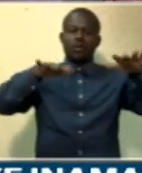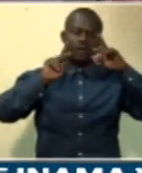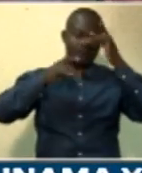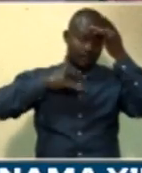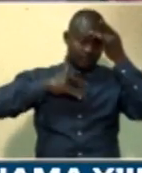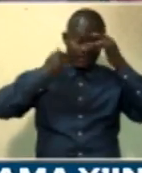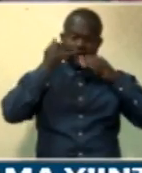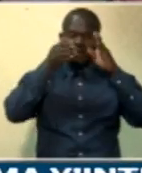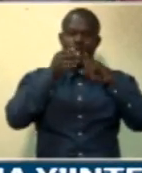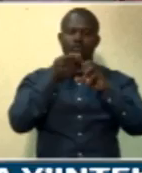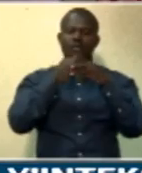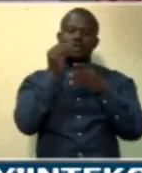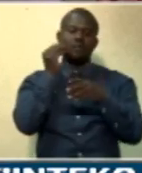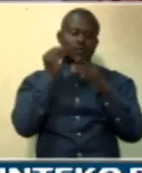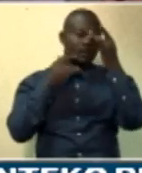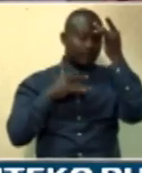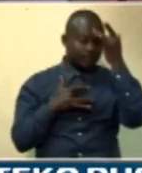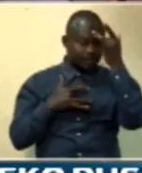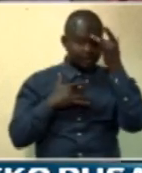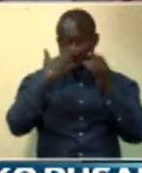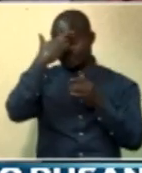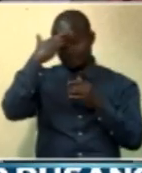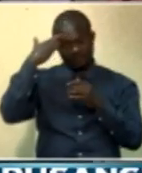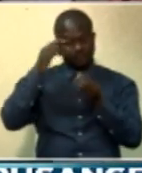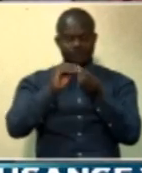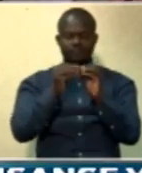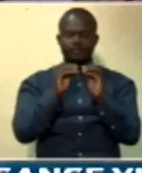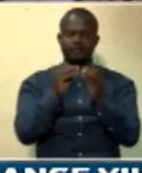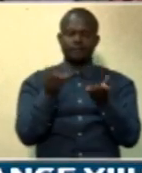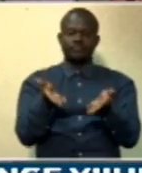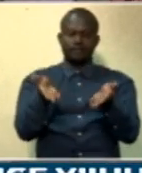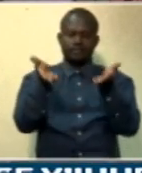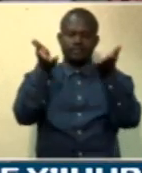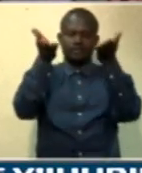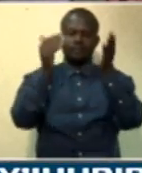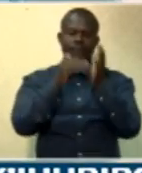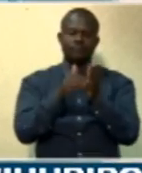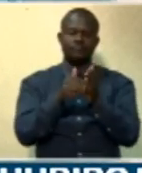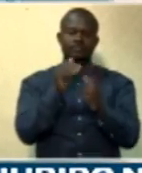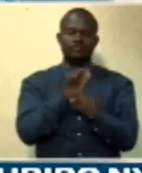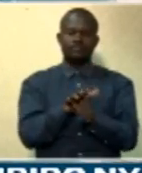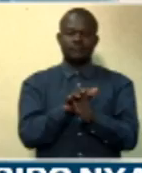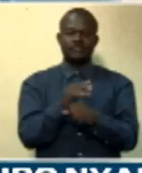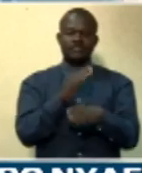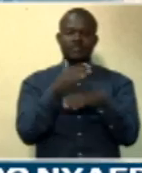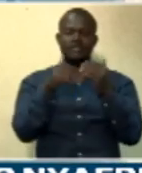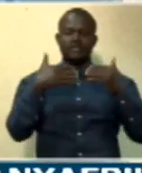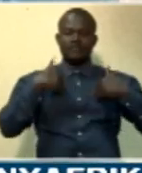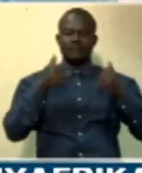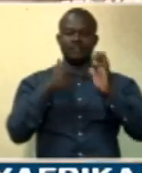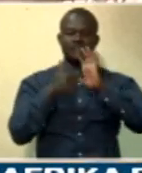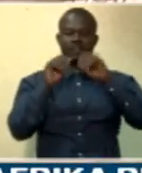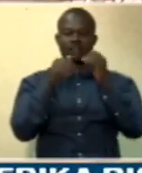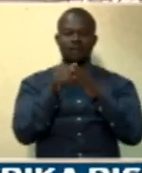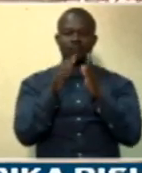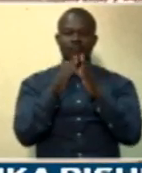hari uwaturutse mu rugo wenda yaranduye. Niyo mpamvu wenda imibare yagiye yongera kuzamuka cyane. Minisiteri y'Ubuzima igaragaza ko mu